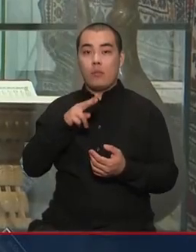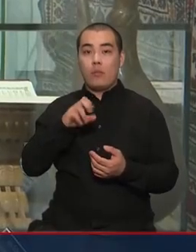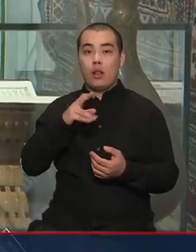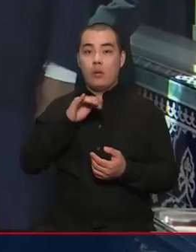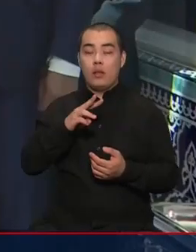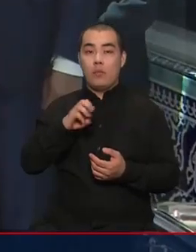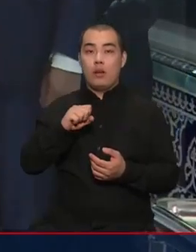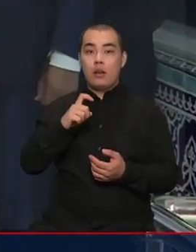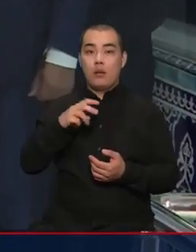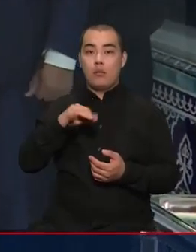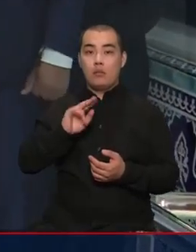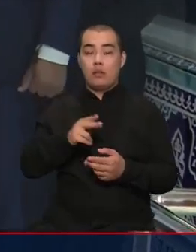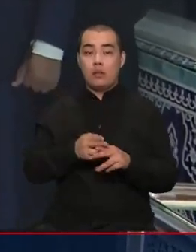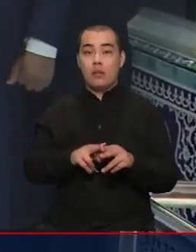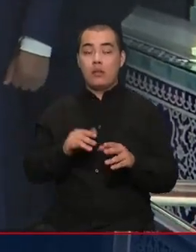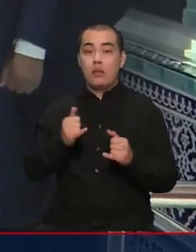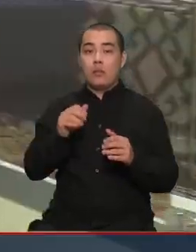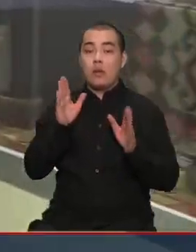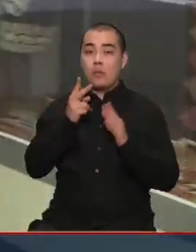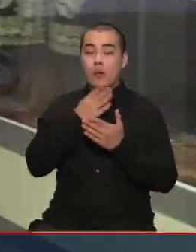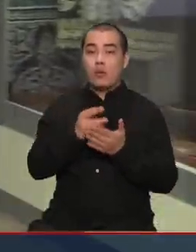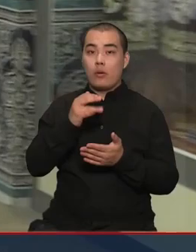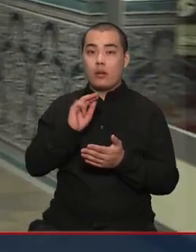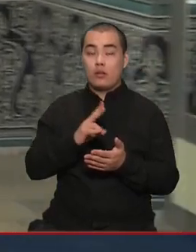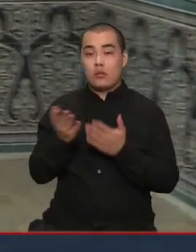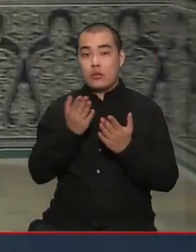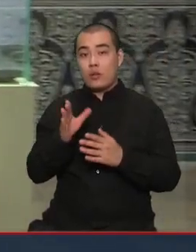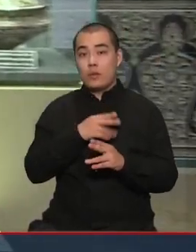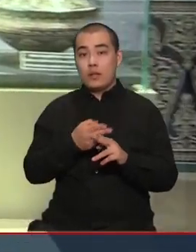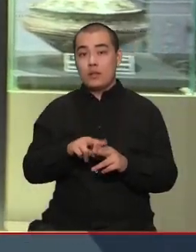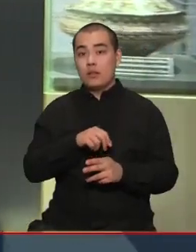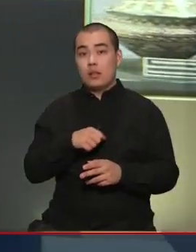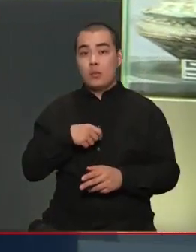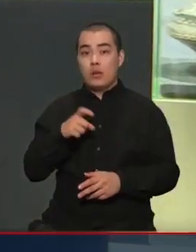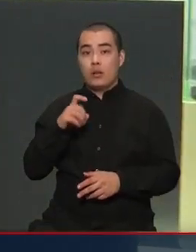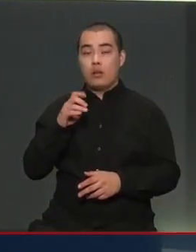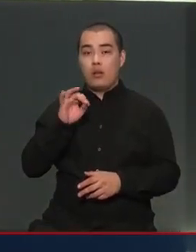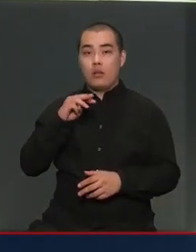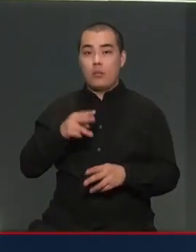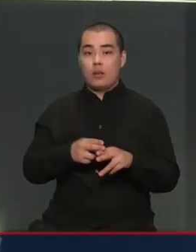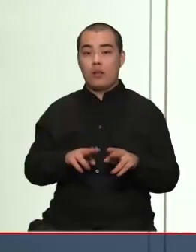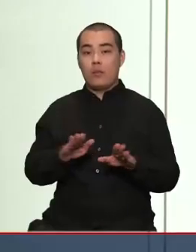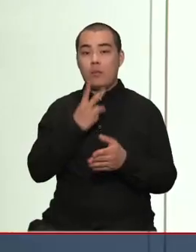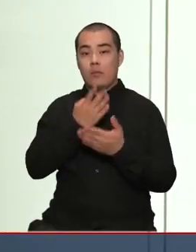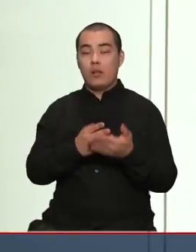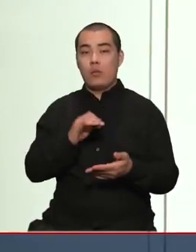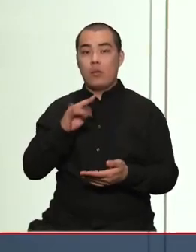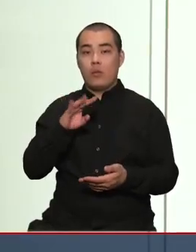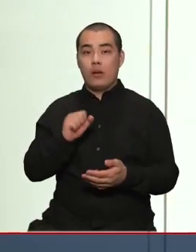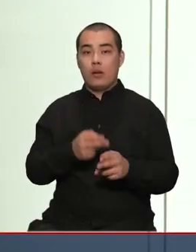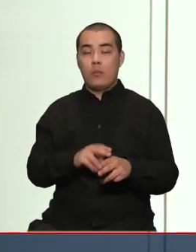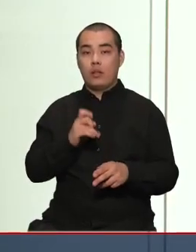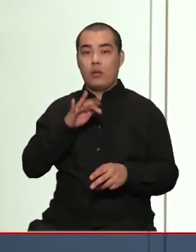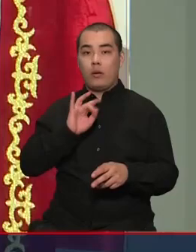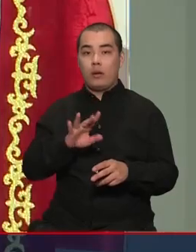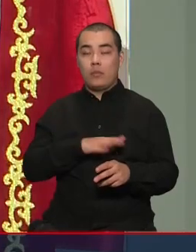Махмұт кесенесіне зиярат жасап, оның рухына құран бағышты. Сондай Хорезм сәулет өнерінің бірегей ескерткіші Нұролла Бай сарайына